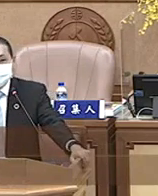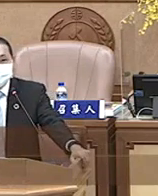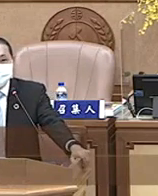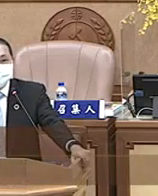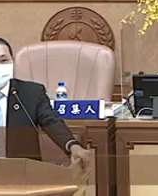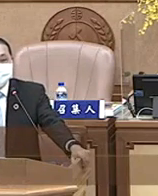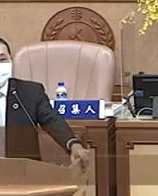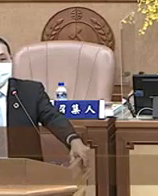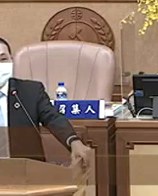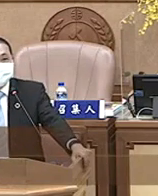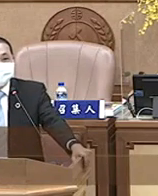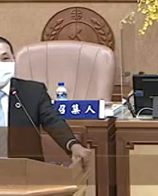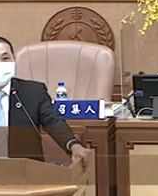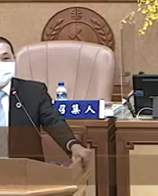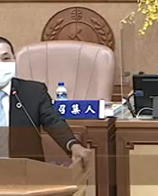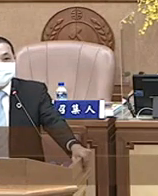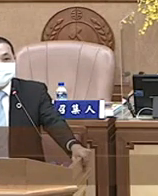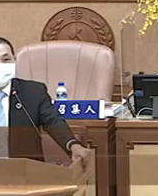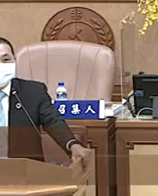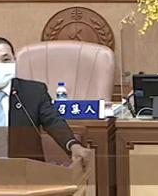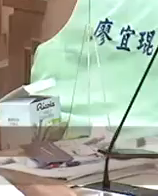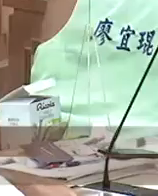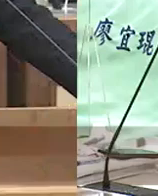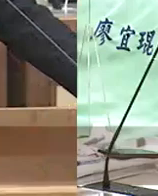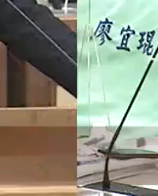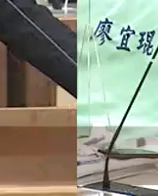中华民国新北市的市长对不对？